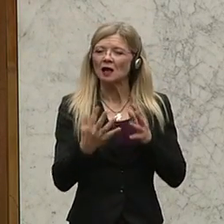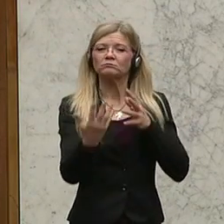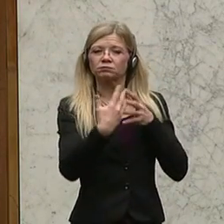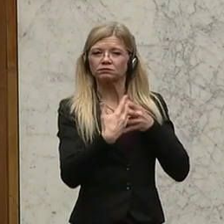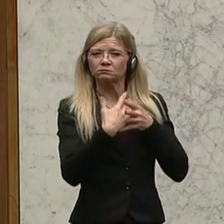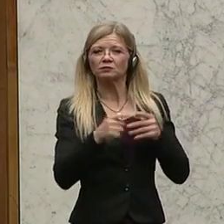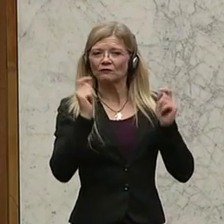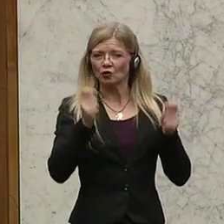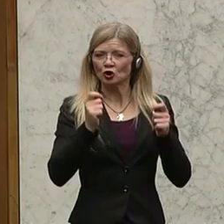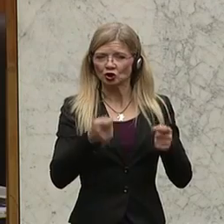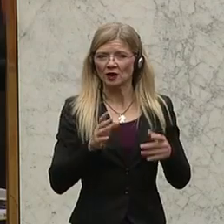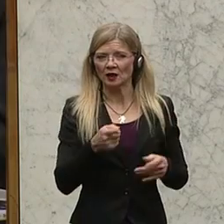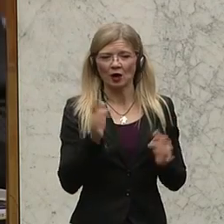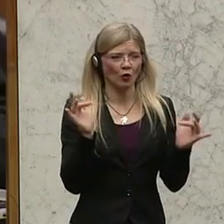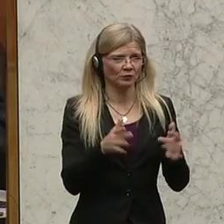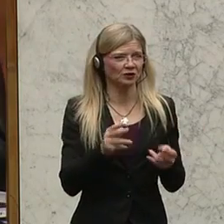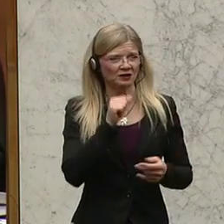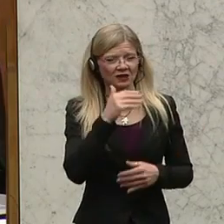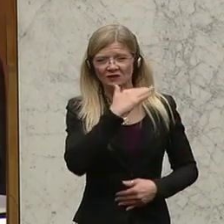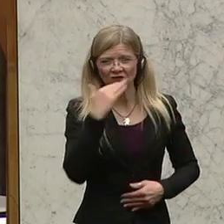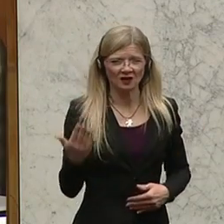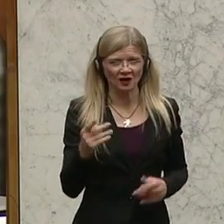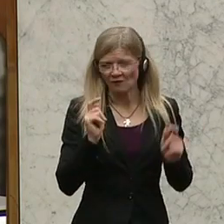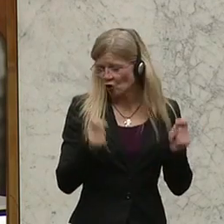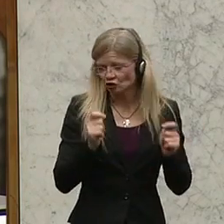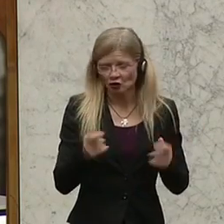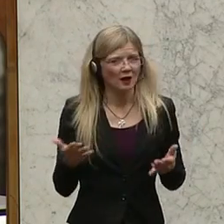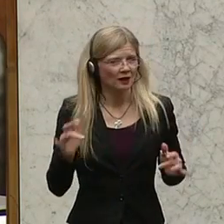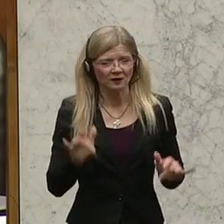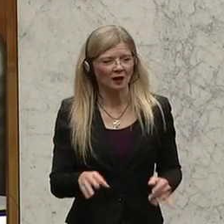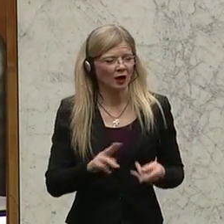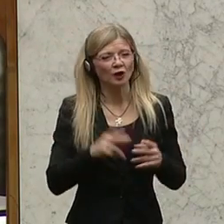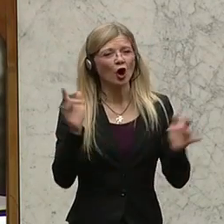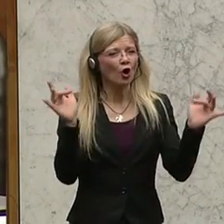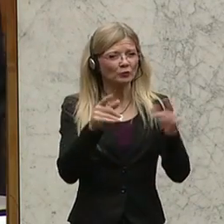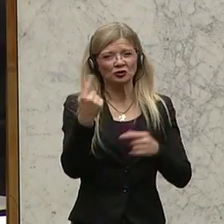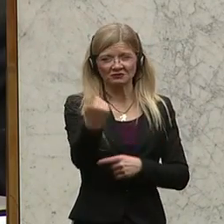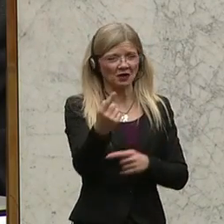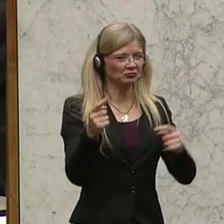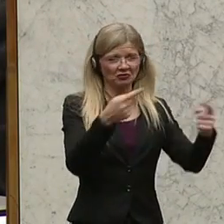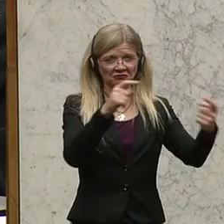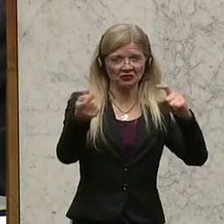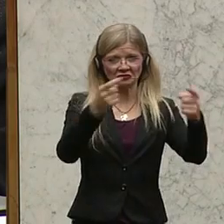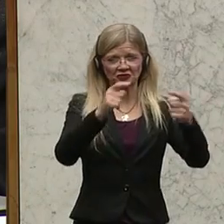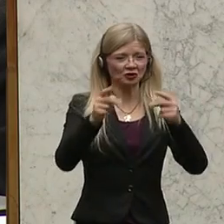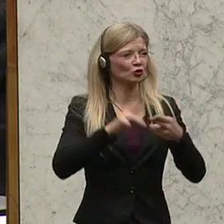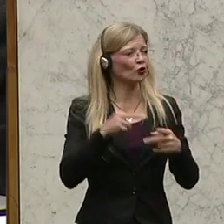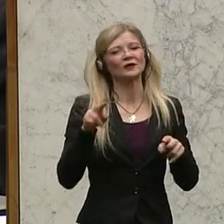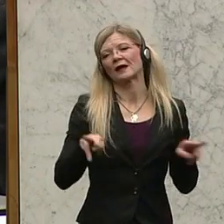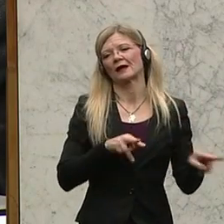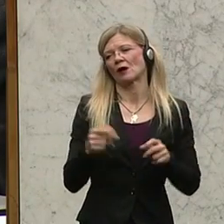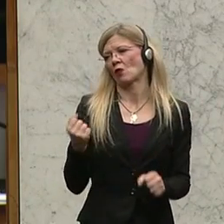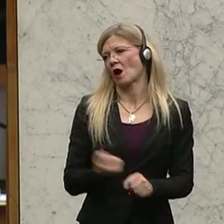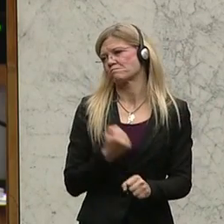sehr viele Vorschläge. Im Gegenteil, die Opposition streitet untereinander und die Regierung